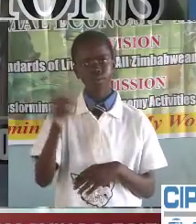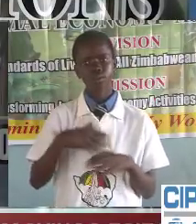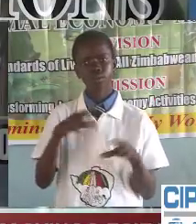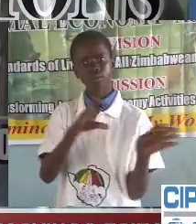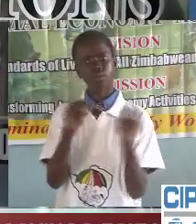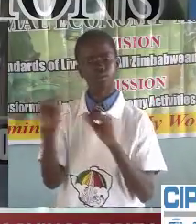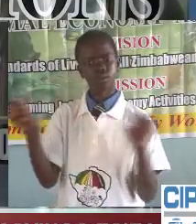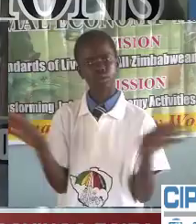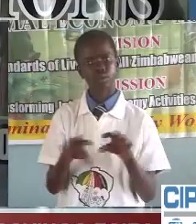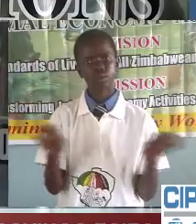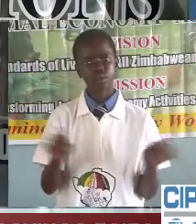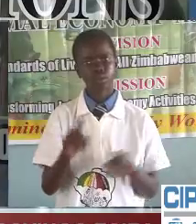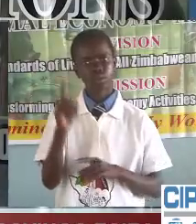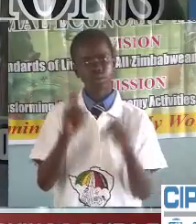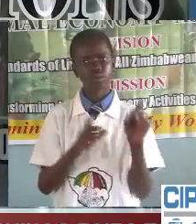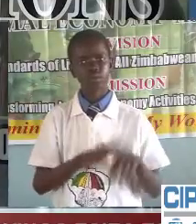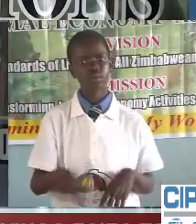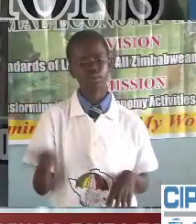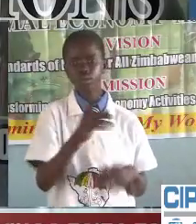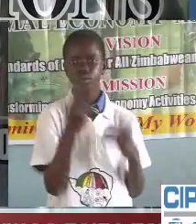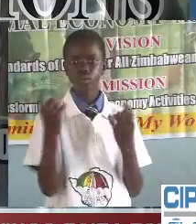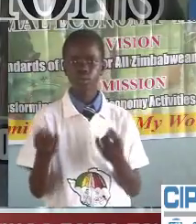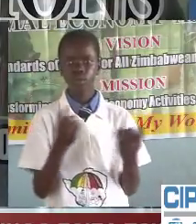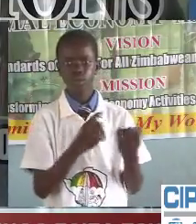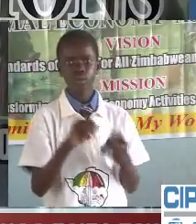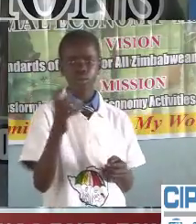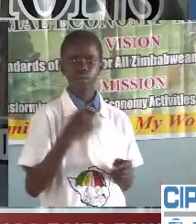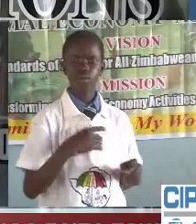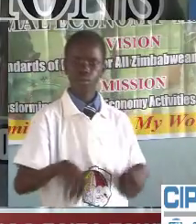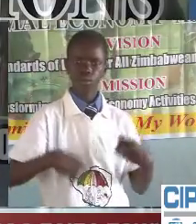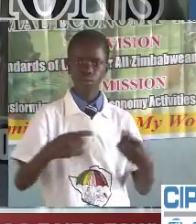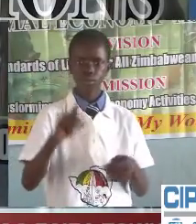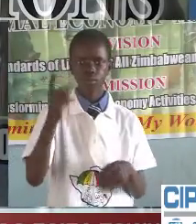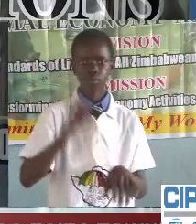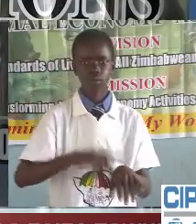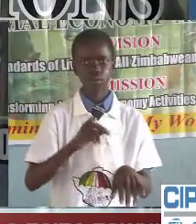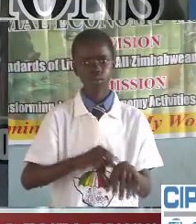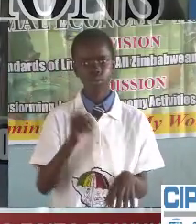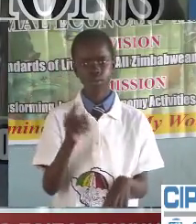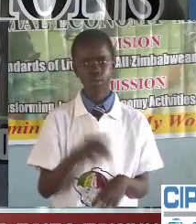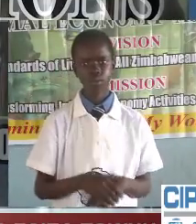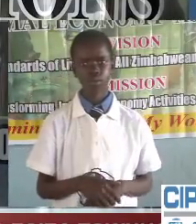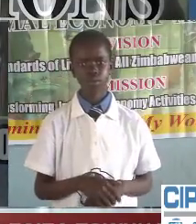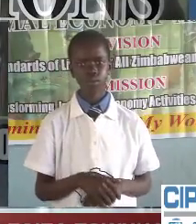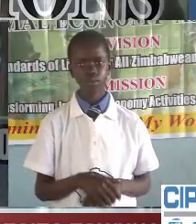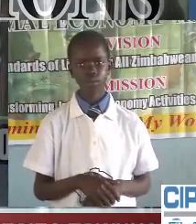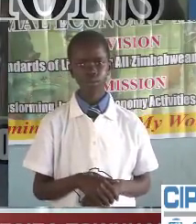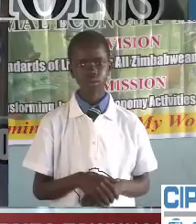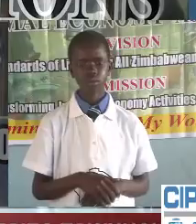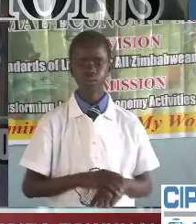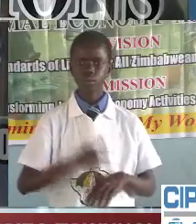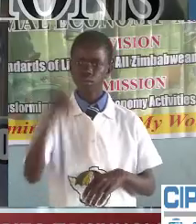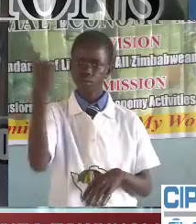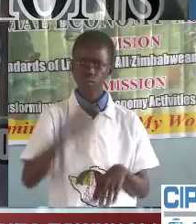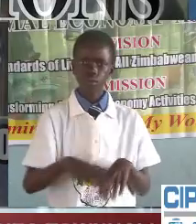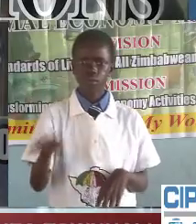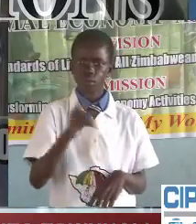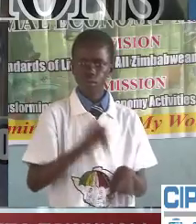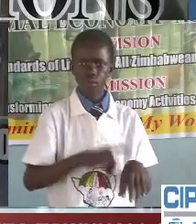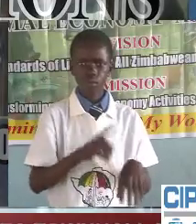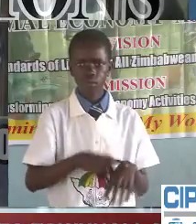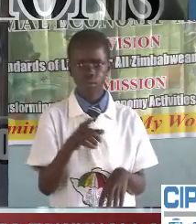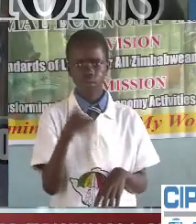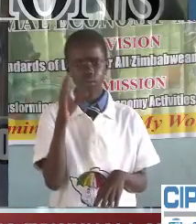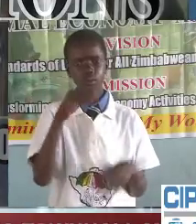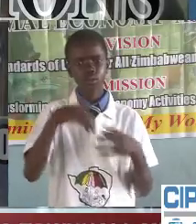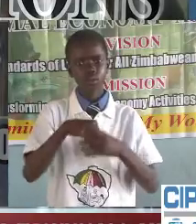ichatorwa mabasa vamwe vanhu vasati vari vagari vemuno. Tichapa first preference kuvagari vemuno, first preference kumatenders